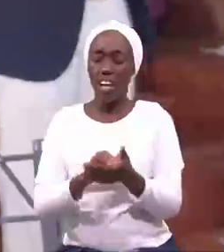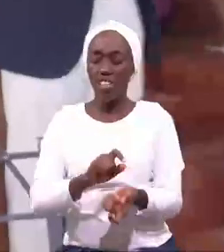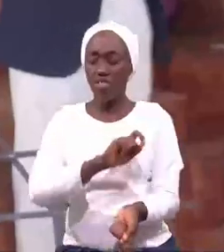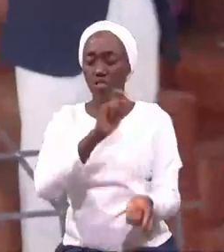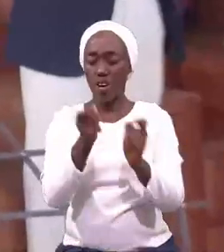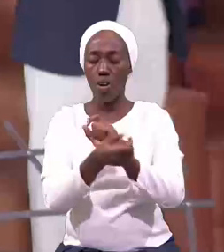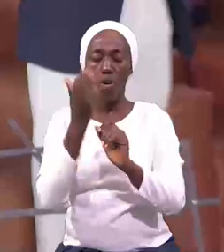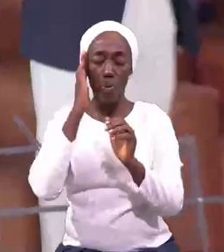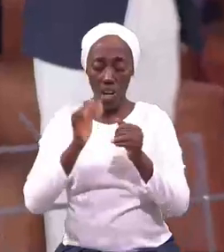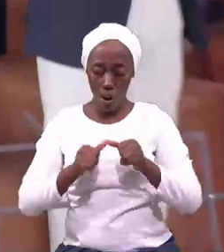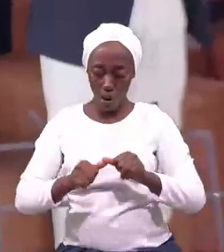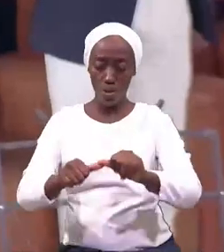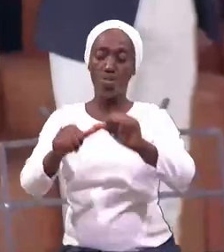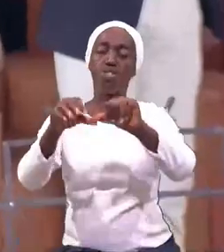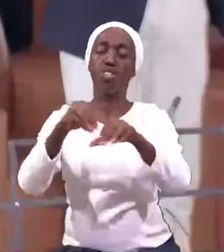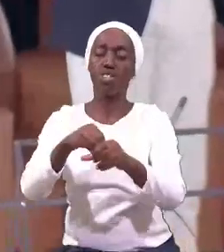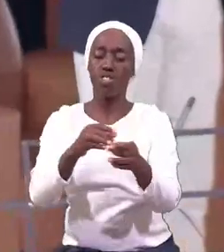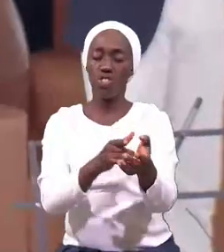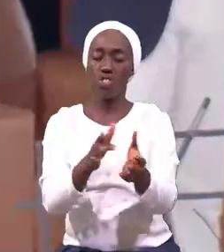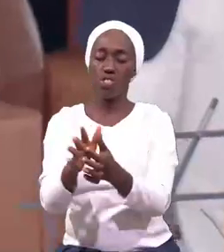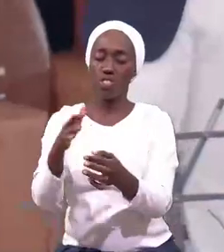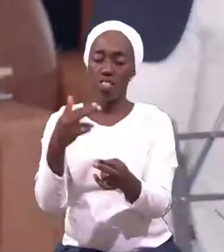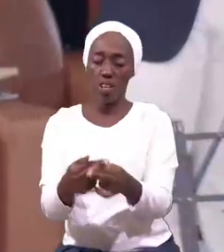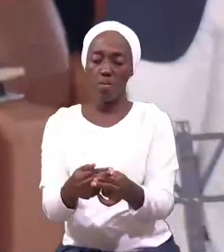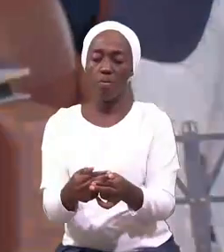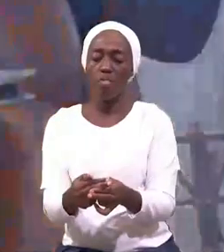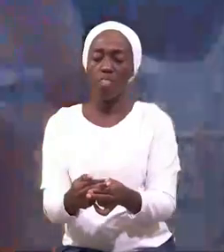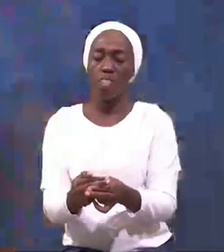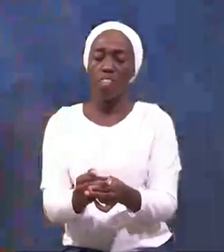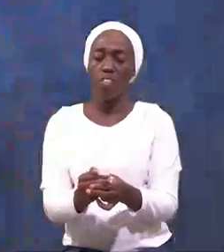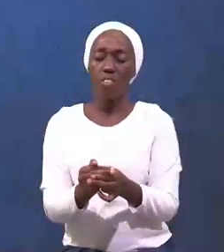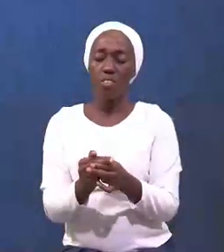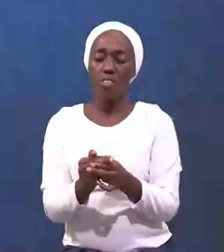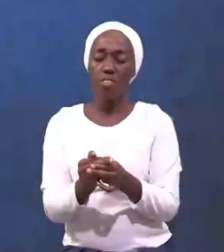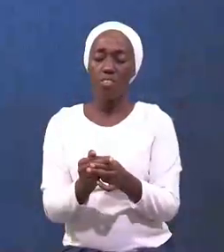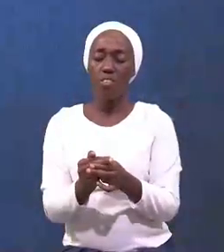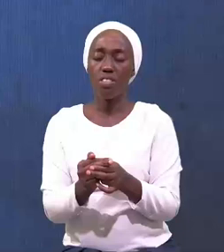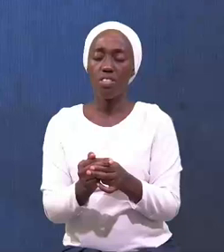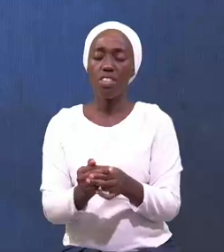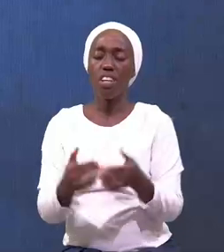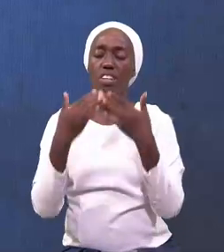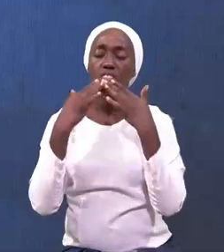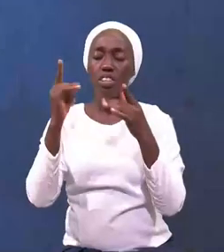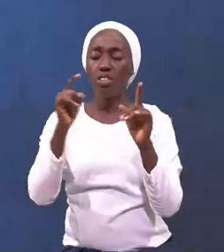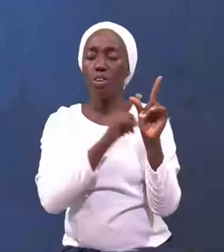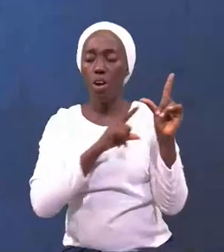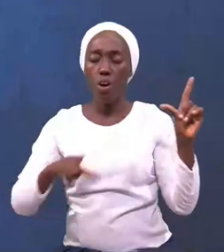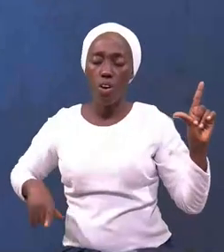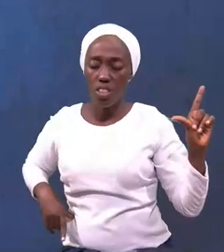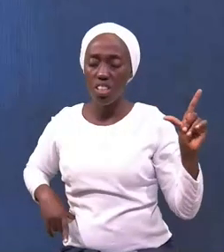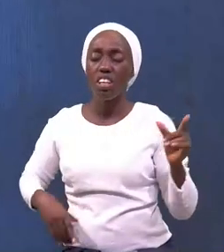C'est ce changement, cette transformation que tu as apporté pour nos Cameroun, ce sera croissant. Merci